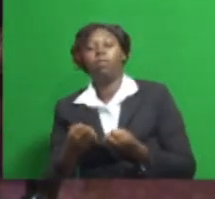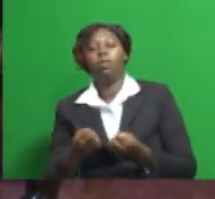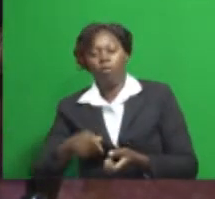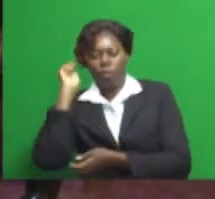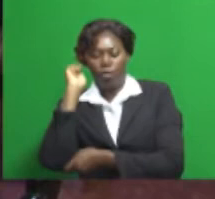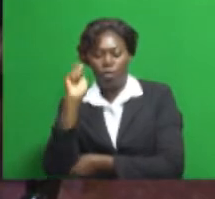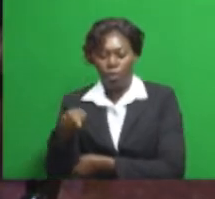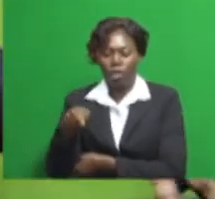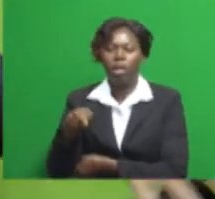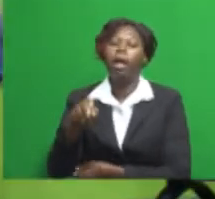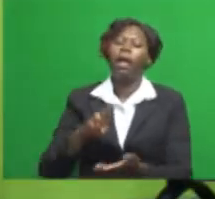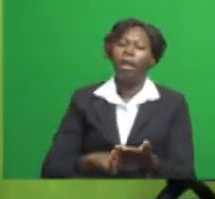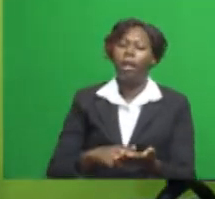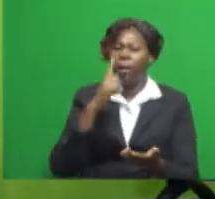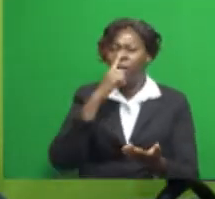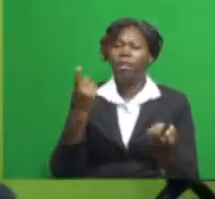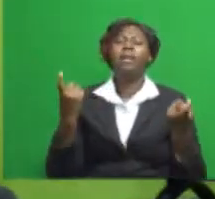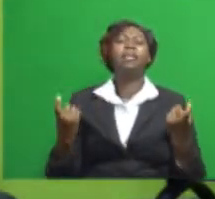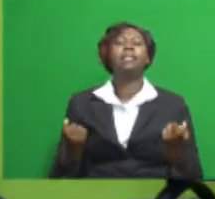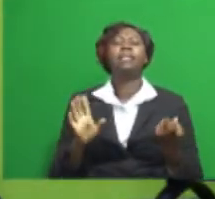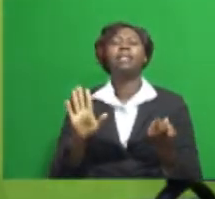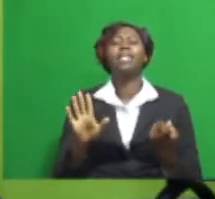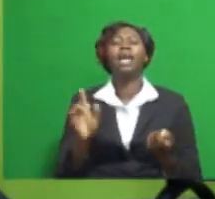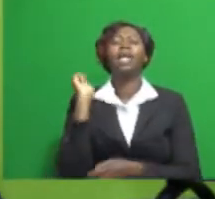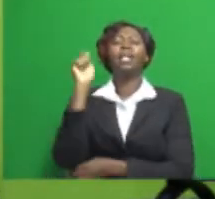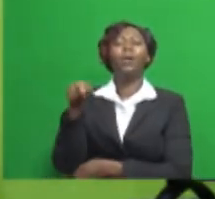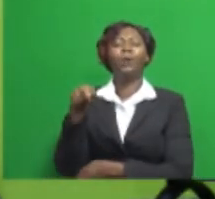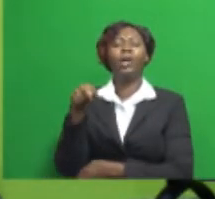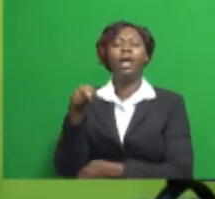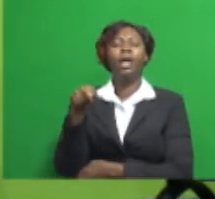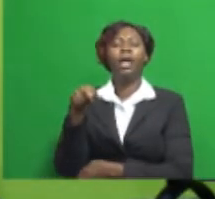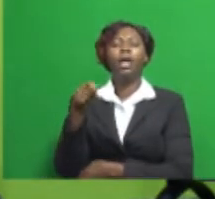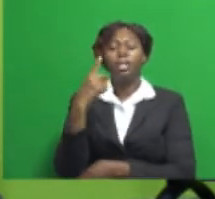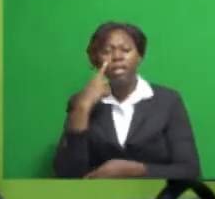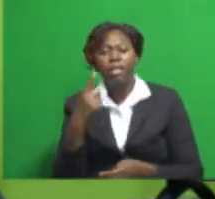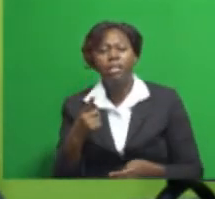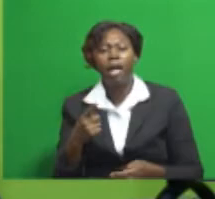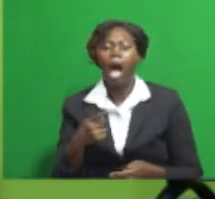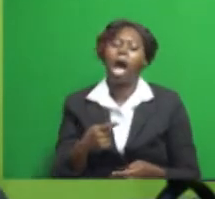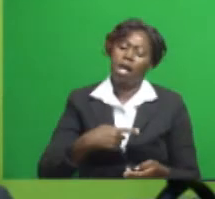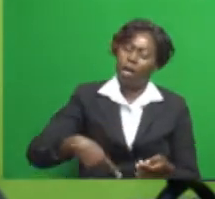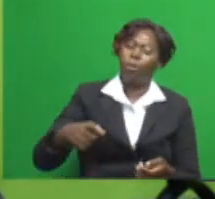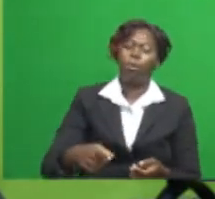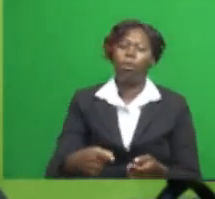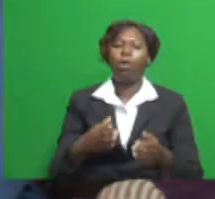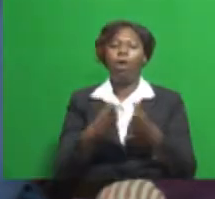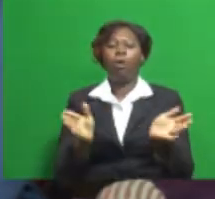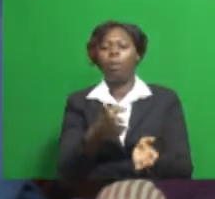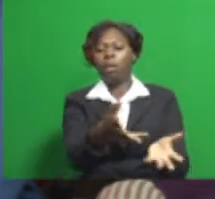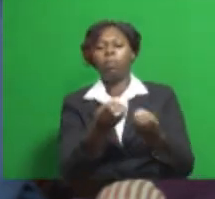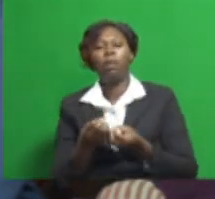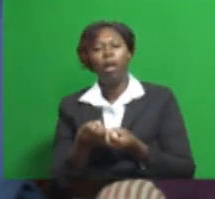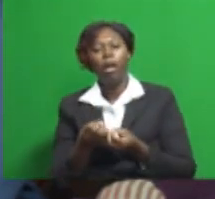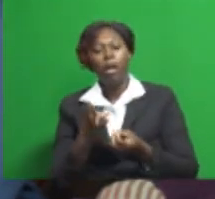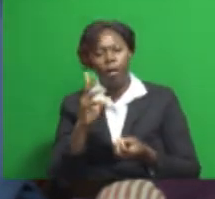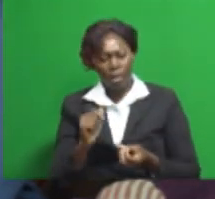vatogara vakwana koramu yavo kuti vachitanga kuita zvinoda kuita zvedare handobva tichienda munokinura vauye kunoko right hanzi vakomana